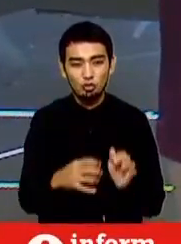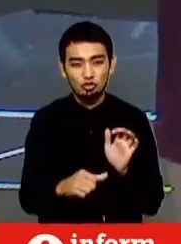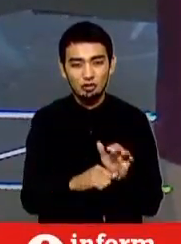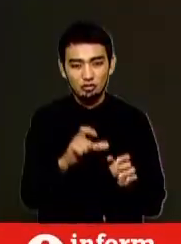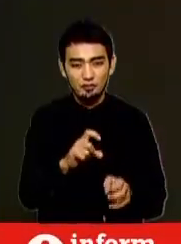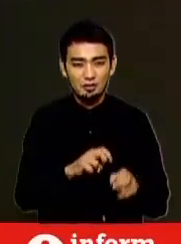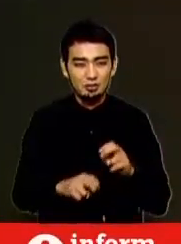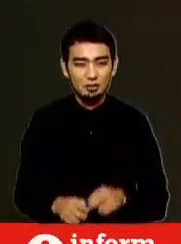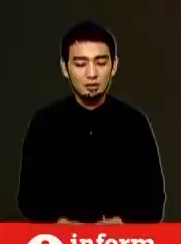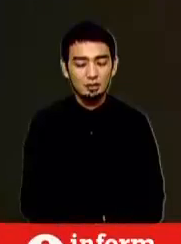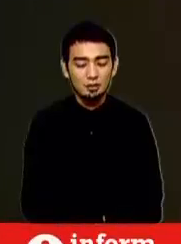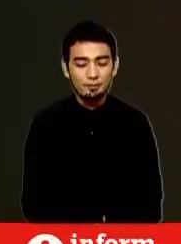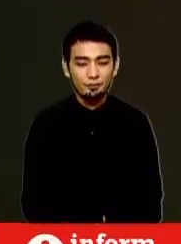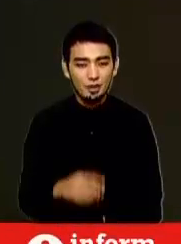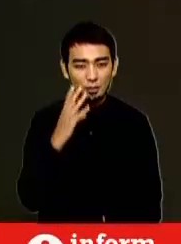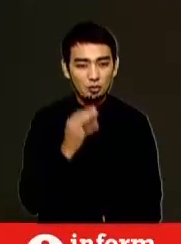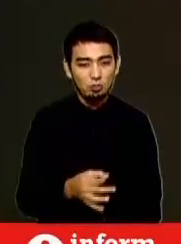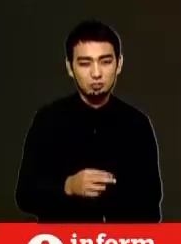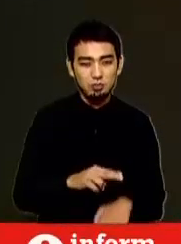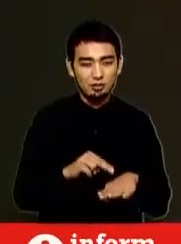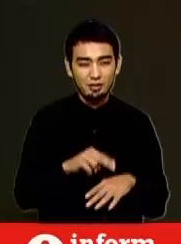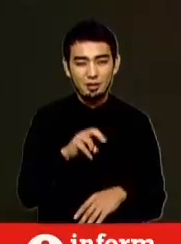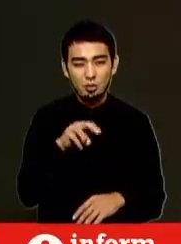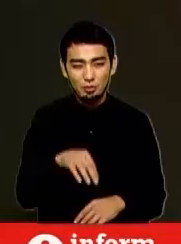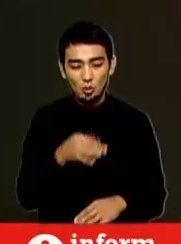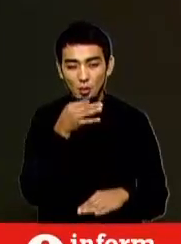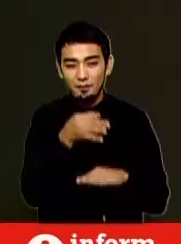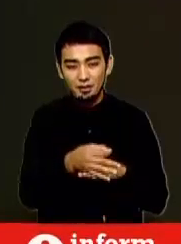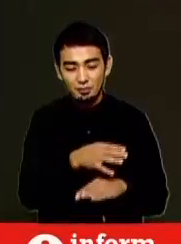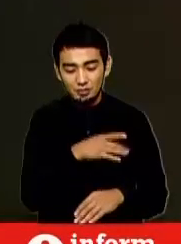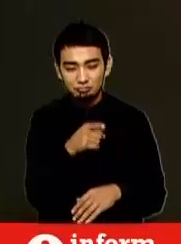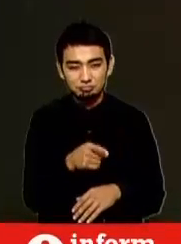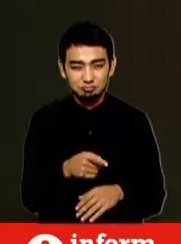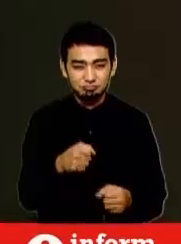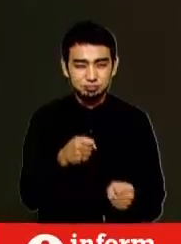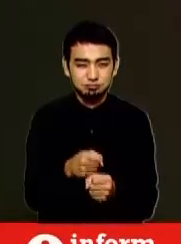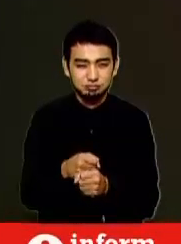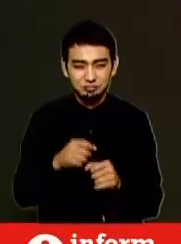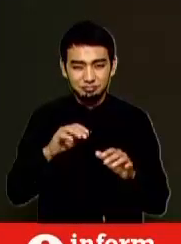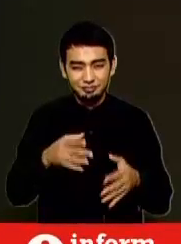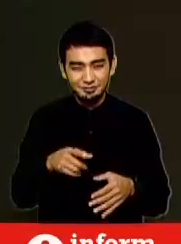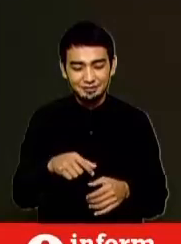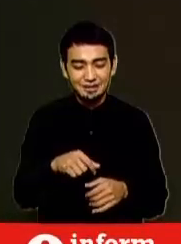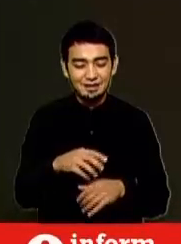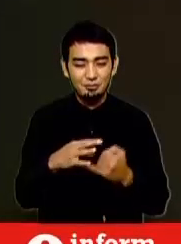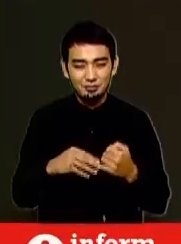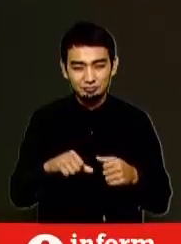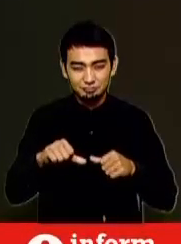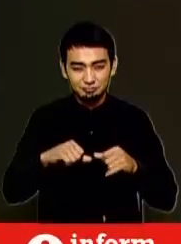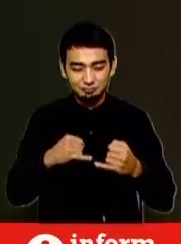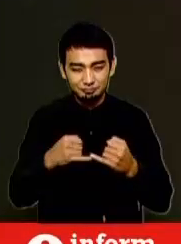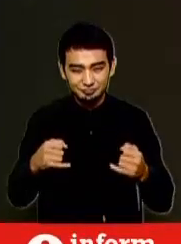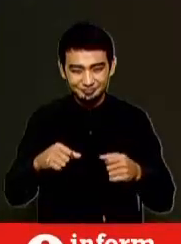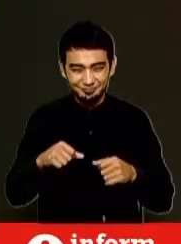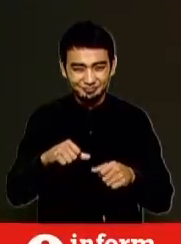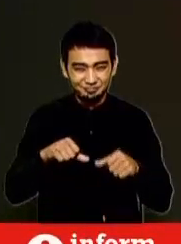жарияланған. Алматы облыстық полиция департаментінің жауабында жол көлік оқиғасының болған жерін сызбаны қарау жағдайына қарап, сондай ақ